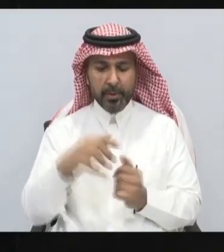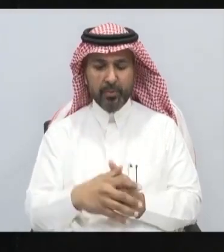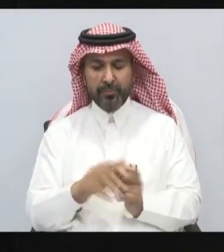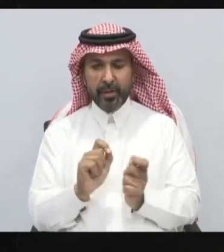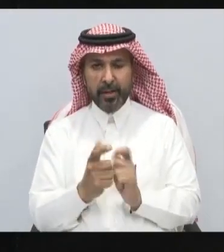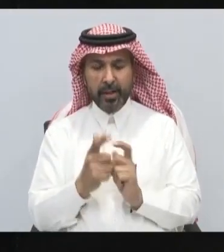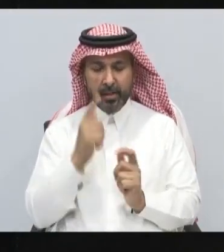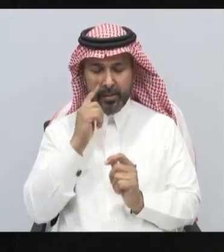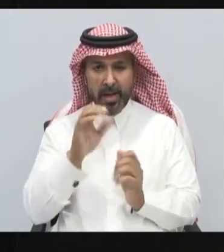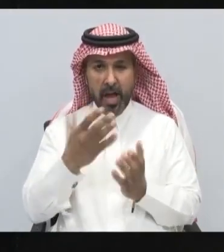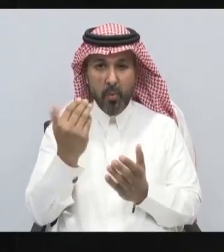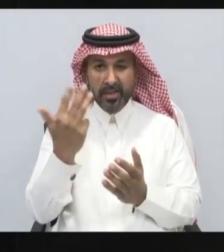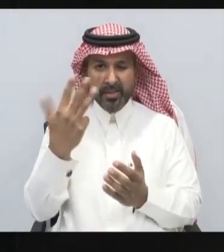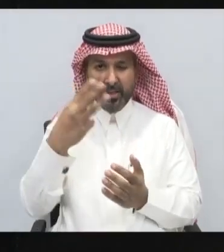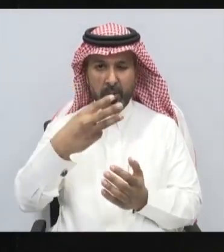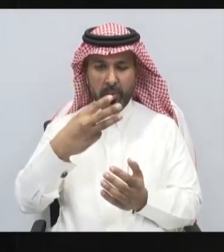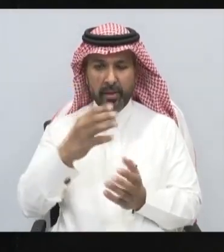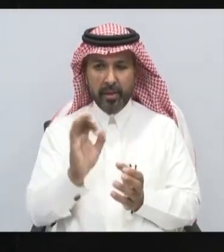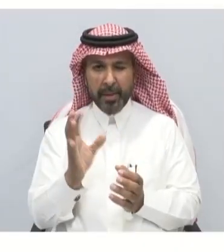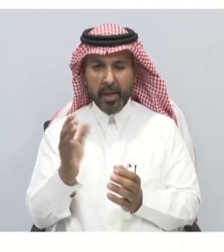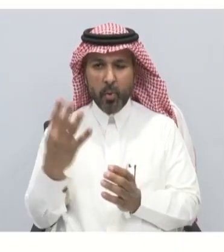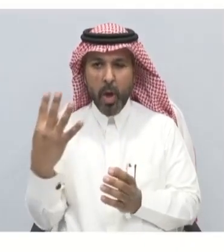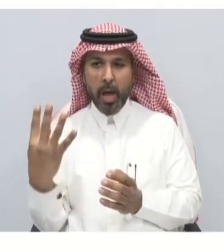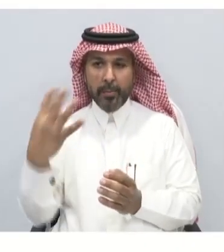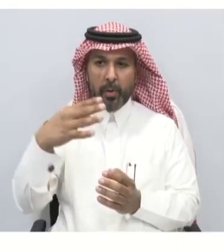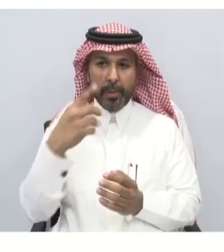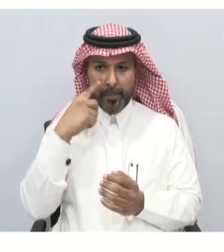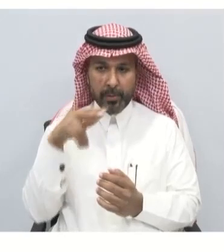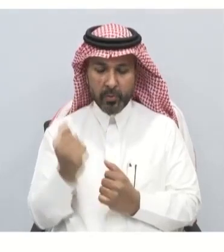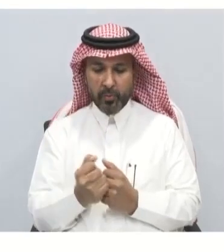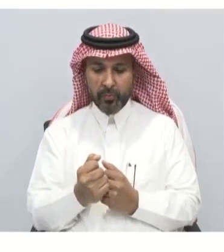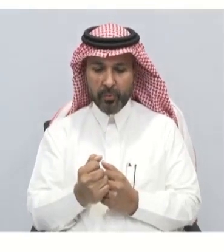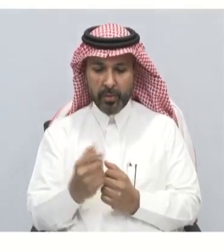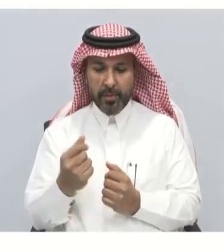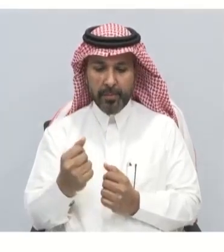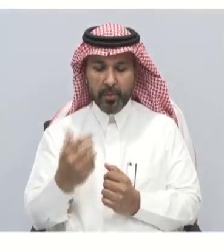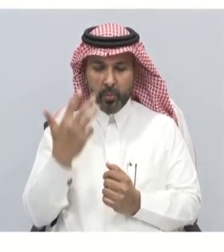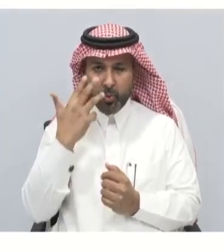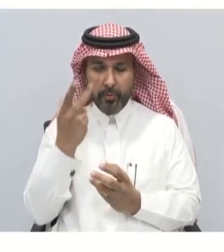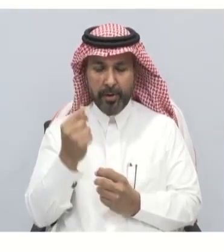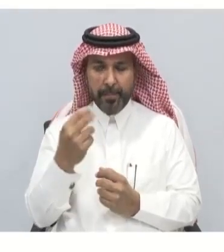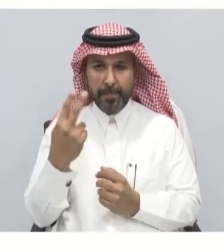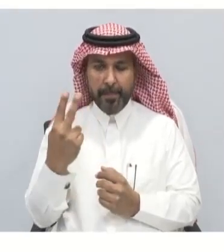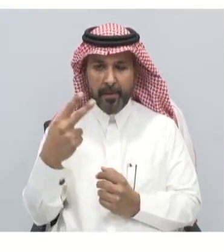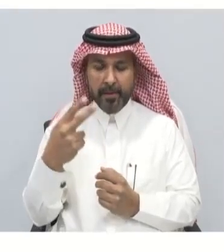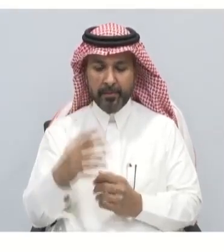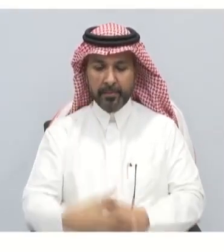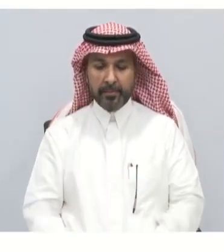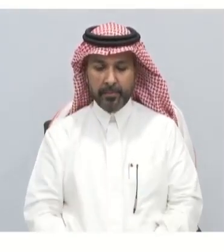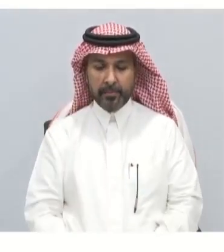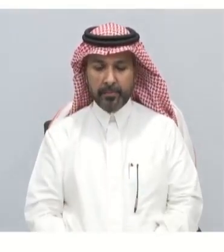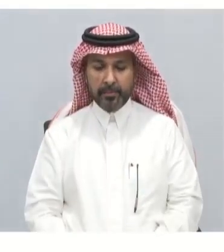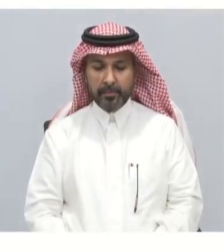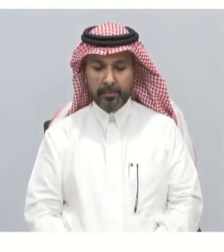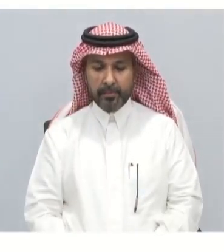كانت 44 والدفاتر 42 طبعا راح اضرب كل نوع